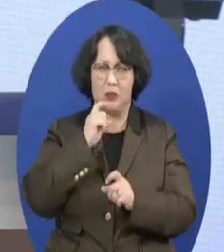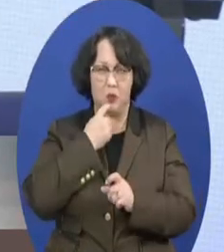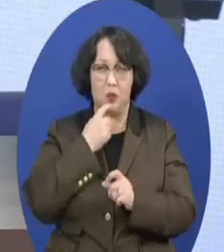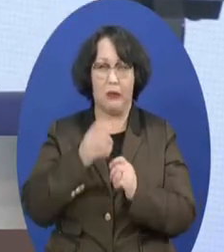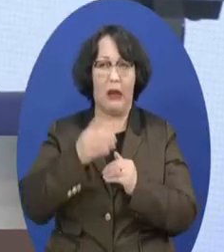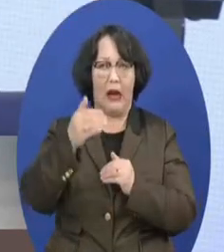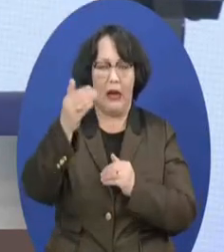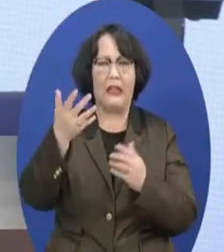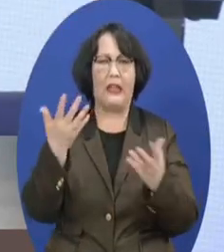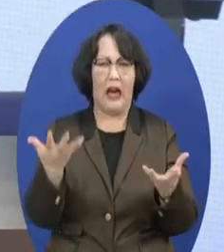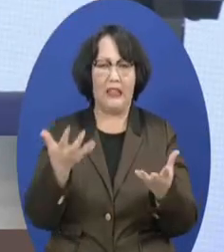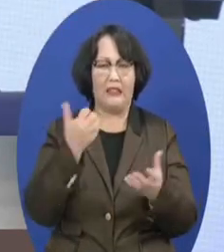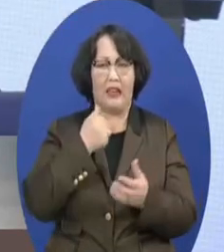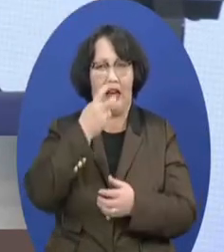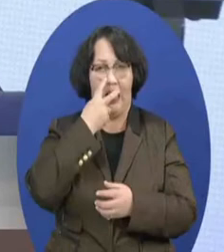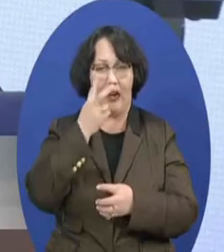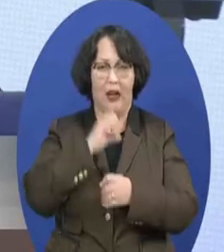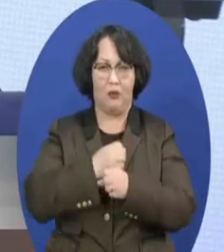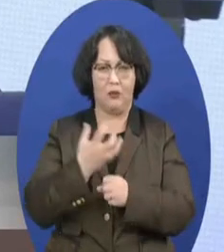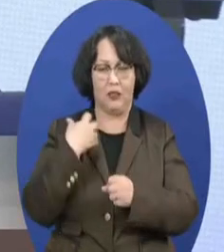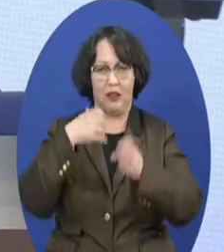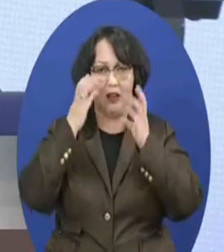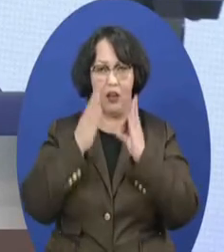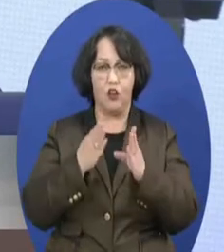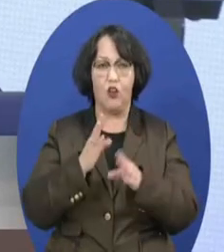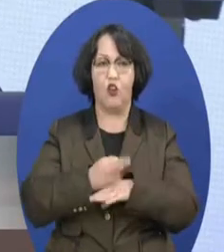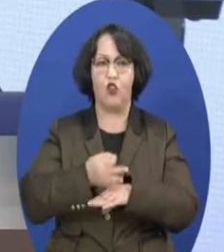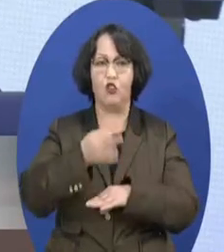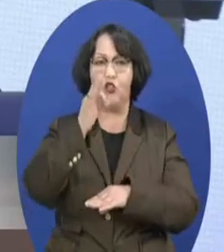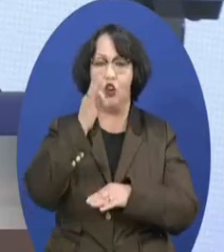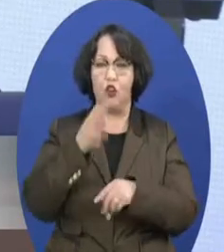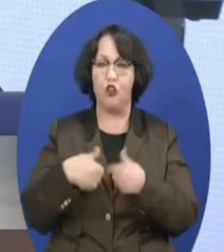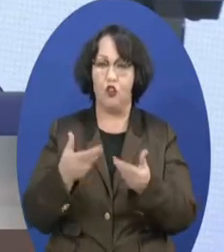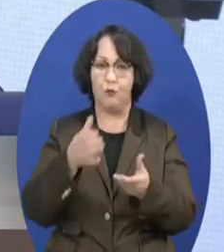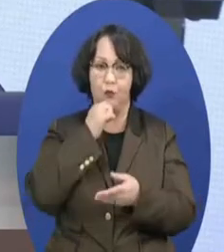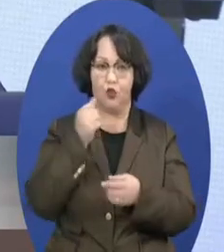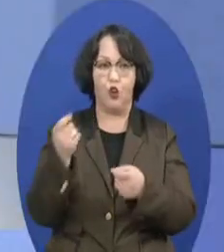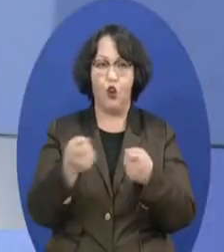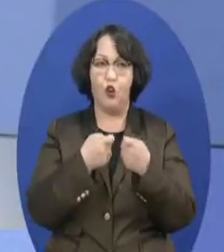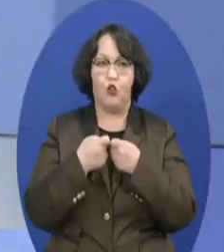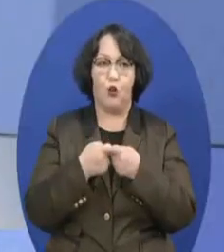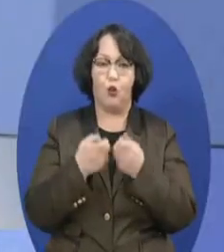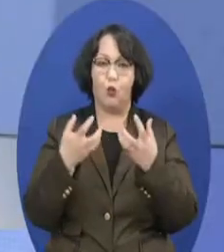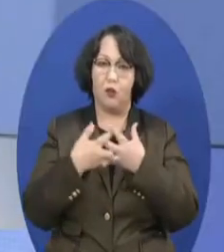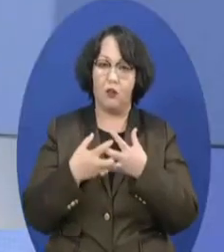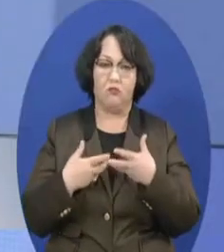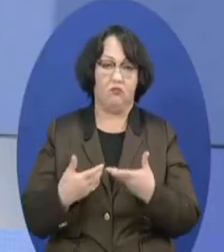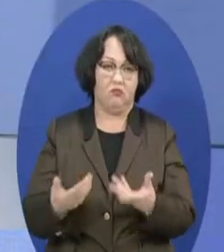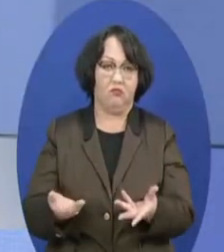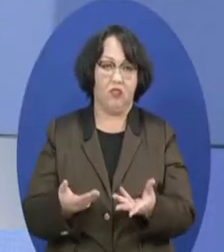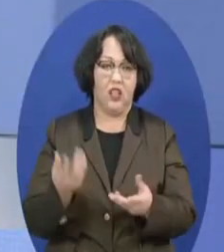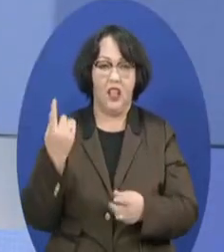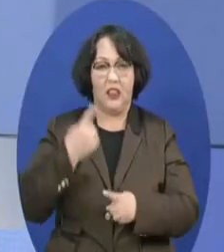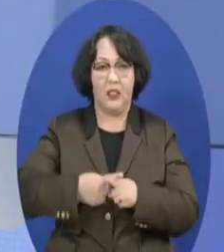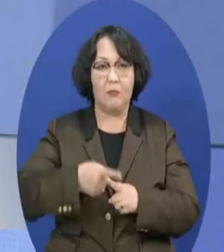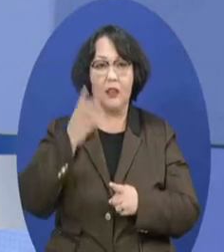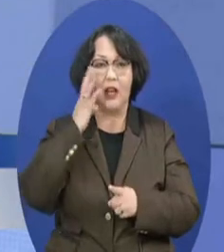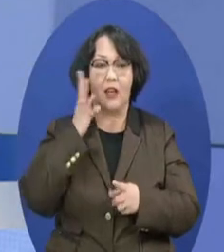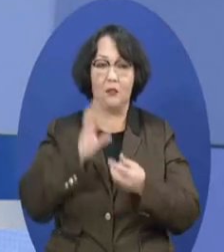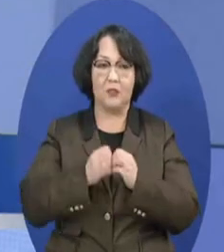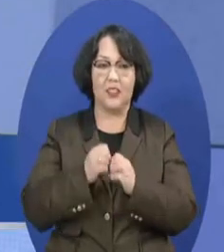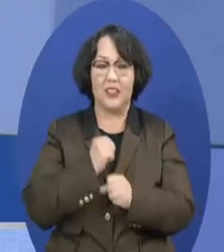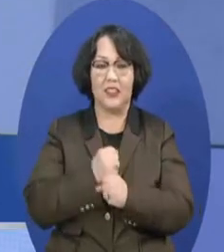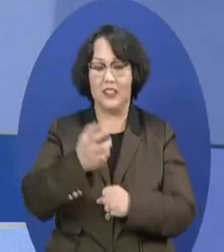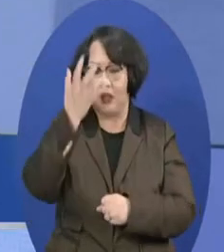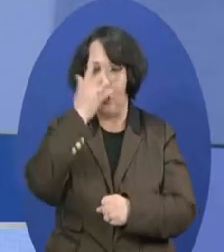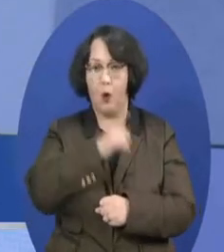харъя. Энэ бол өршөөл биш юм. За ер нь тохируулга гэж нэрлэж байгаа. Одоо 100 нэмэгт төсөл арга хэмжээнүүдийг хэрэгжүүлэхэд